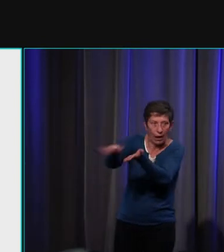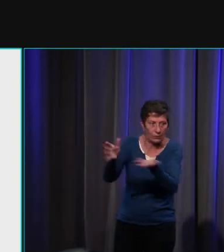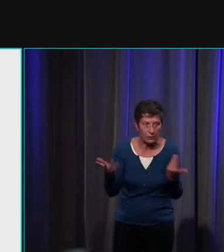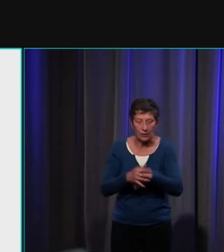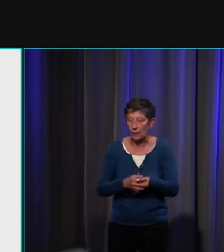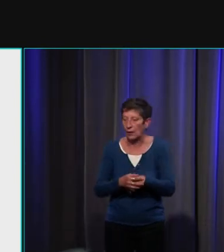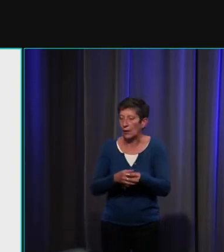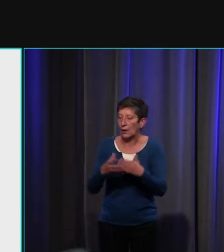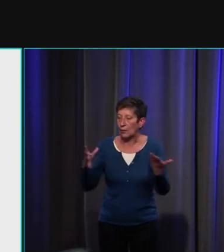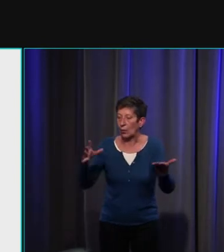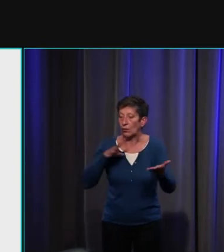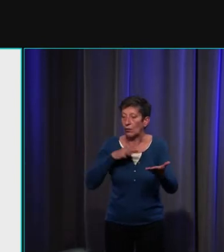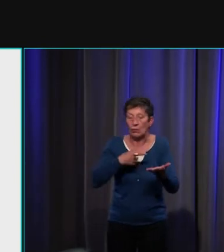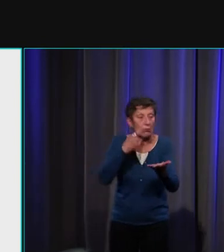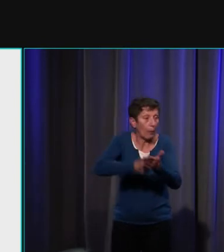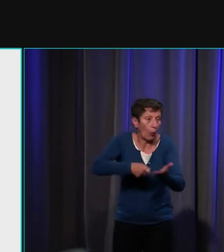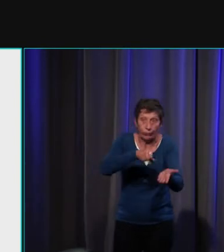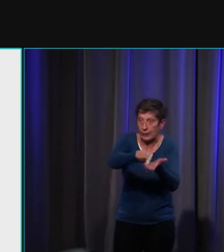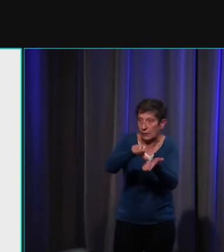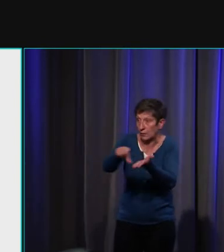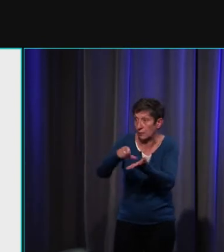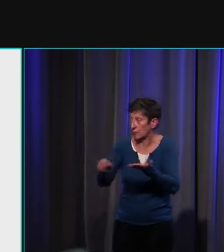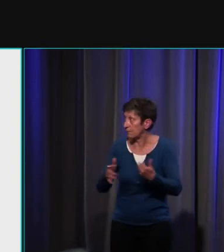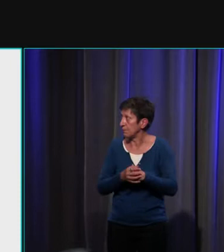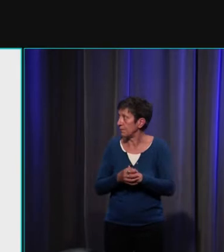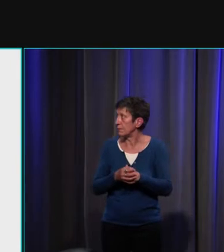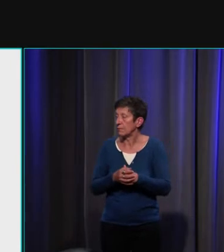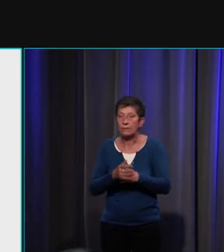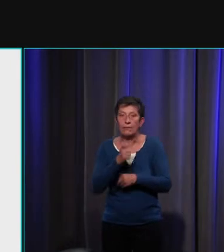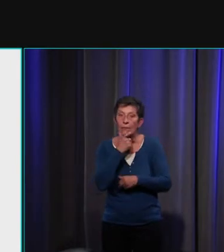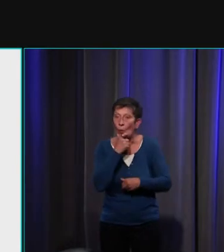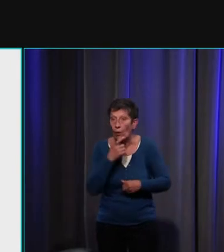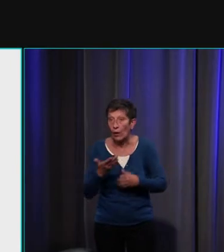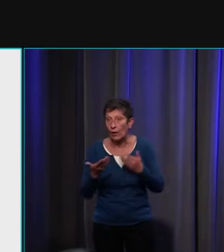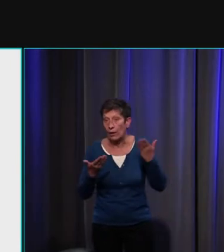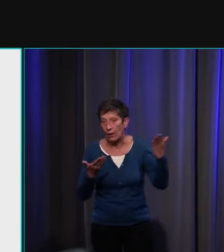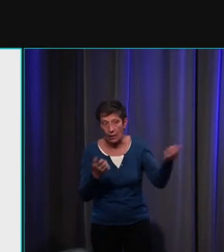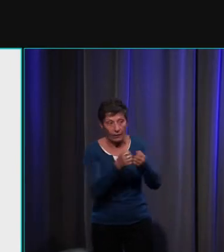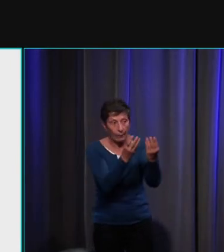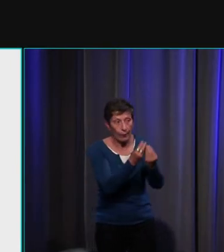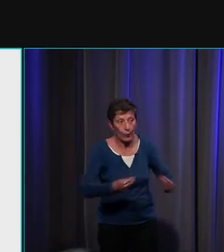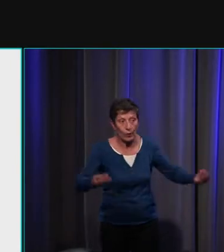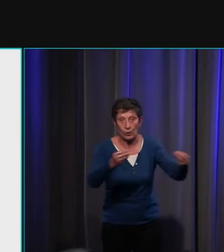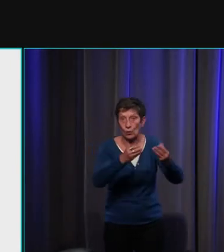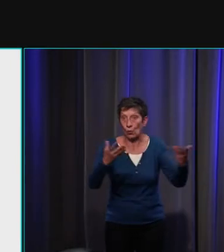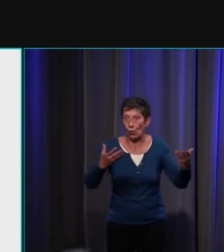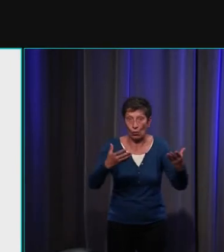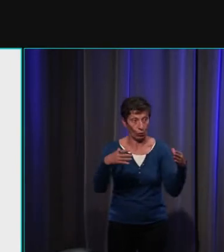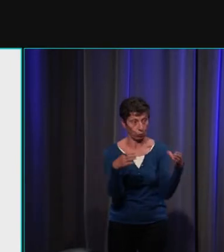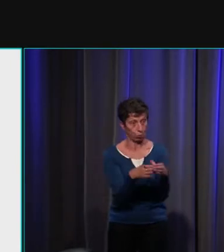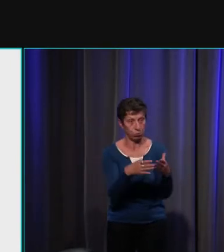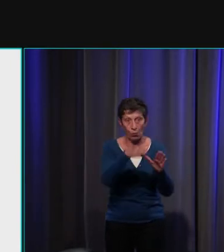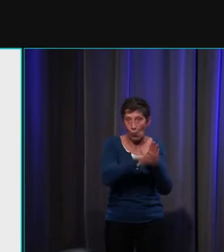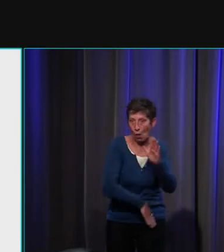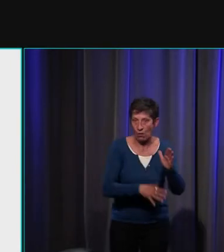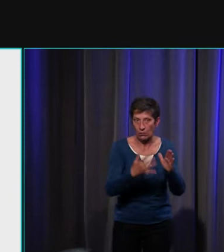appelait le danger guette et ils ont c'était les meilleurs vous savez des anglais avec une population cinq fois moindre que la france nous met